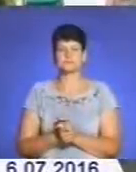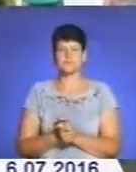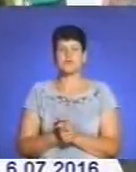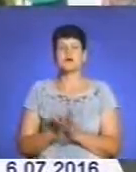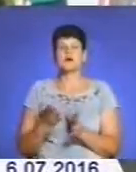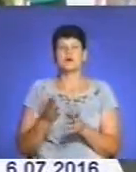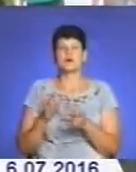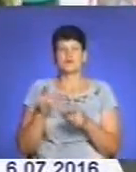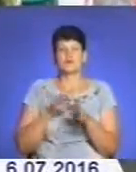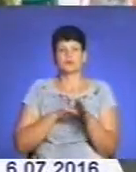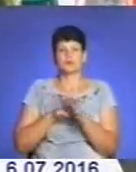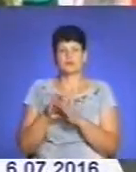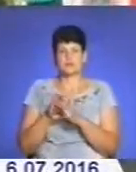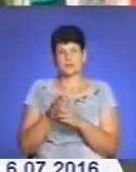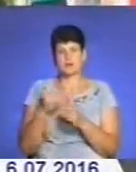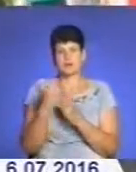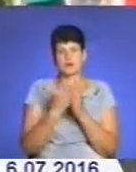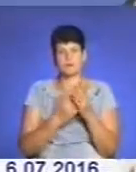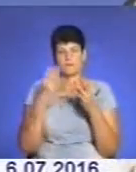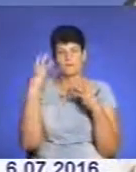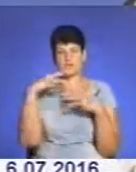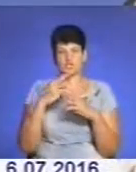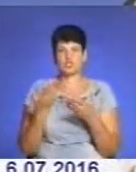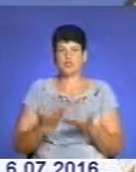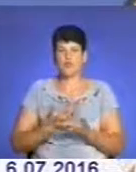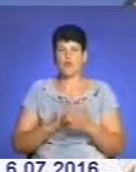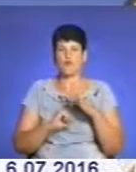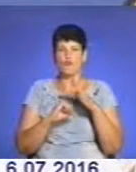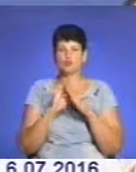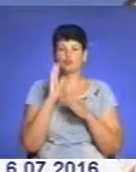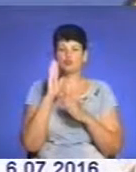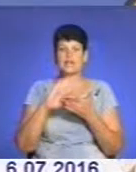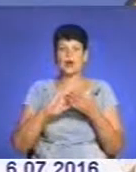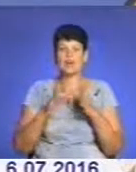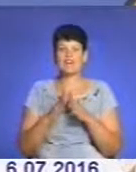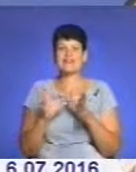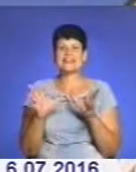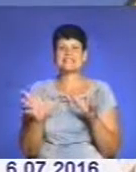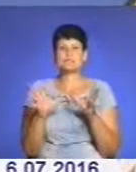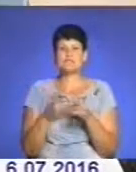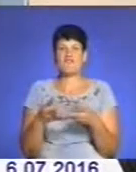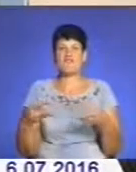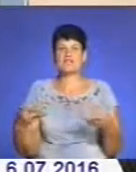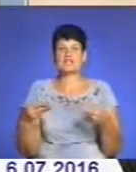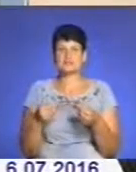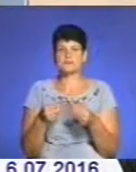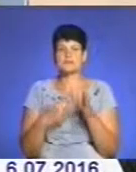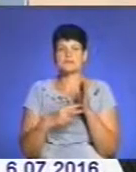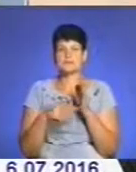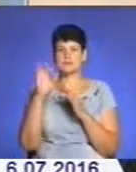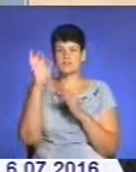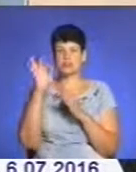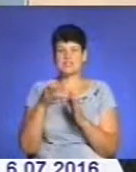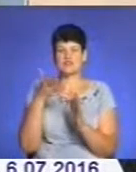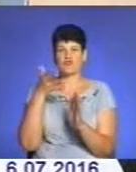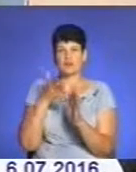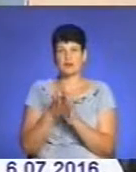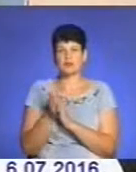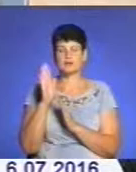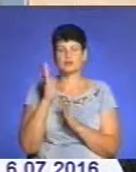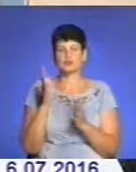програми термомодернізації житлового фонду відбуватиметься на умовах співфінансування. 70% витрат бере на